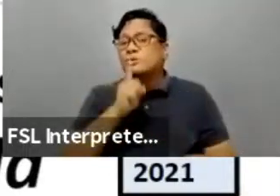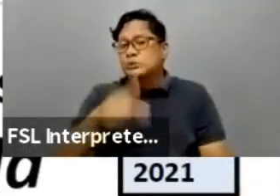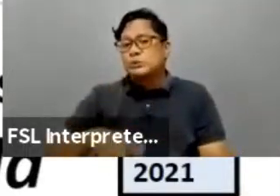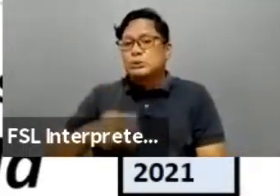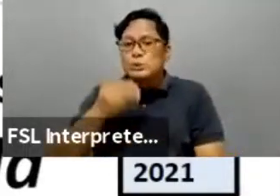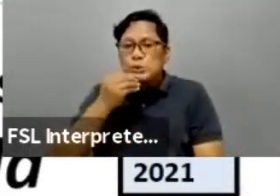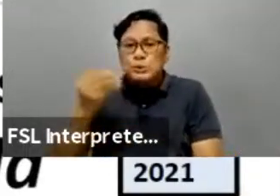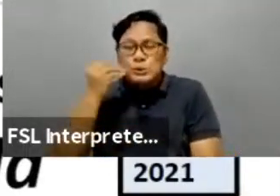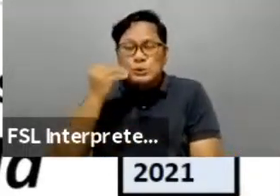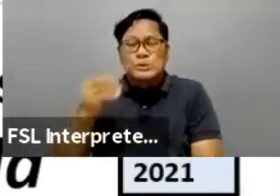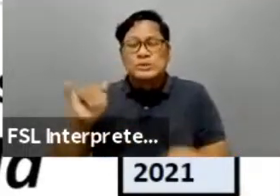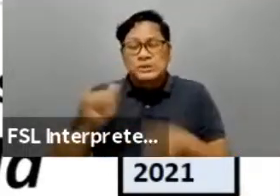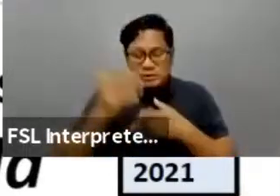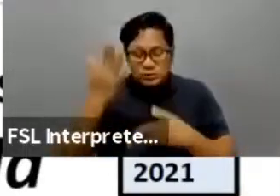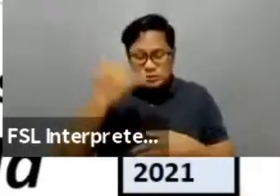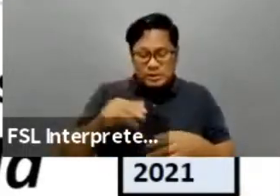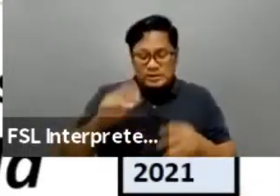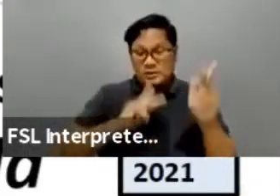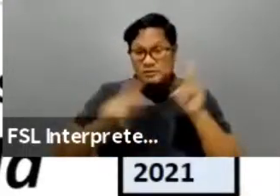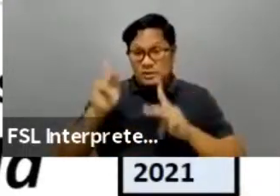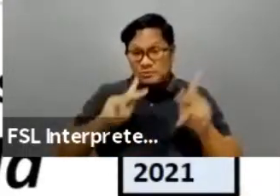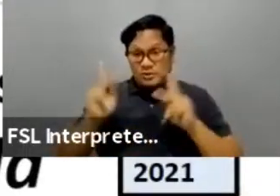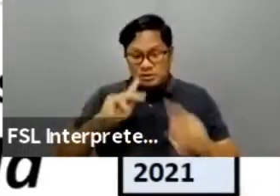yung mga tao ay